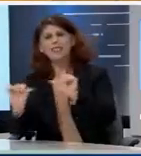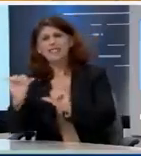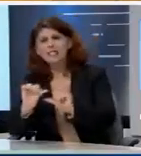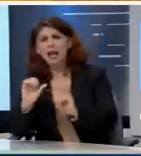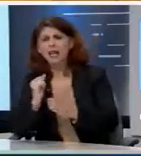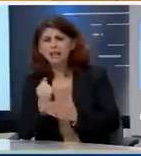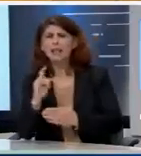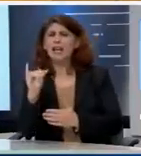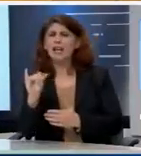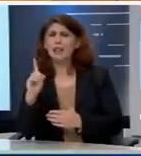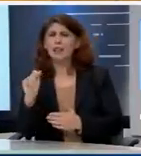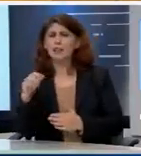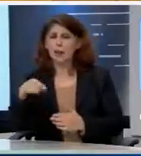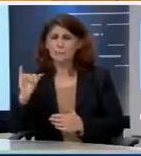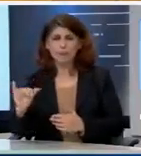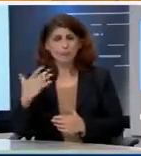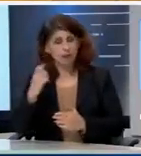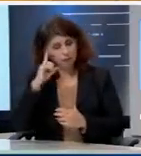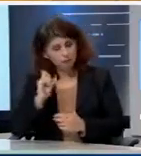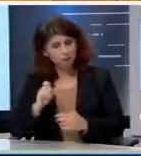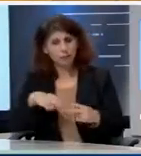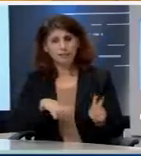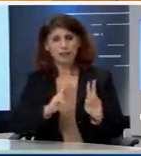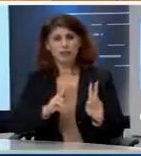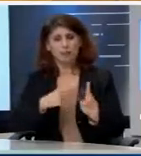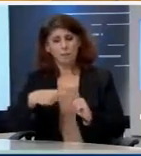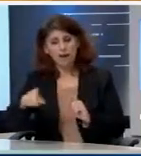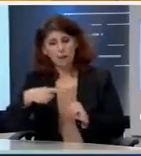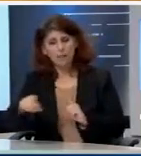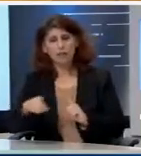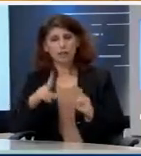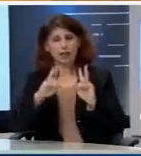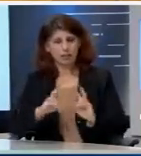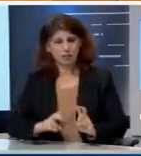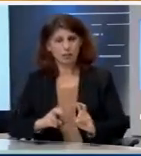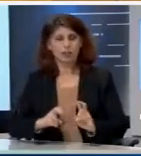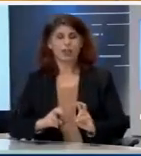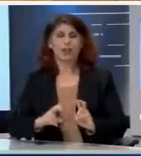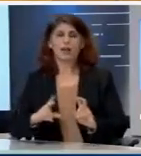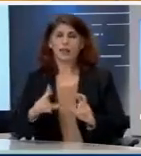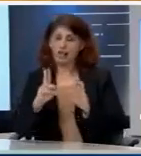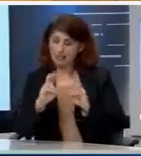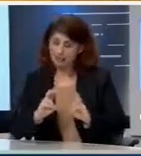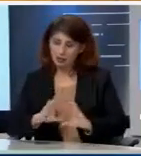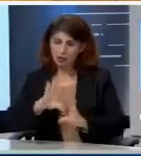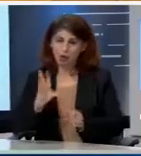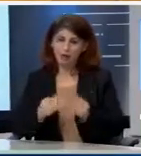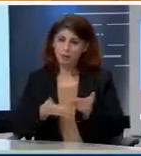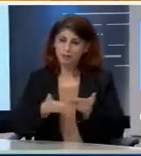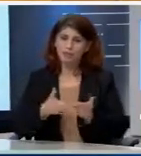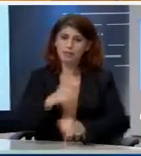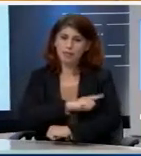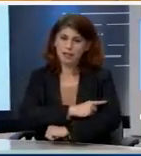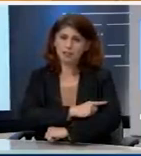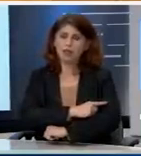σε πραγματικό χρόνο στον ΕΟΠΗ τα δεδομένα εκτελέσεων παραπεμπτικών, εργαστηριακές και διαγνωστικές εξετάσεις και επισκέψεις σε γιατρούς,